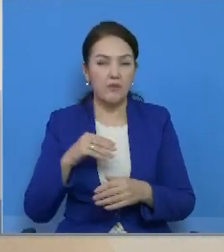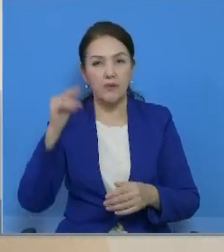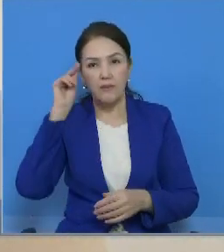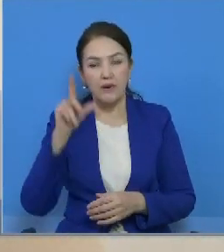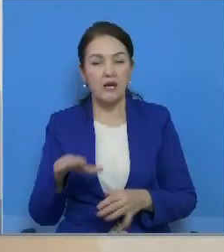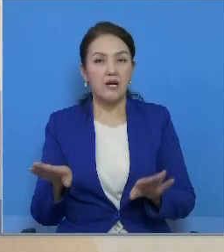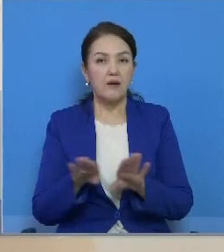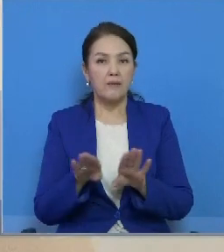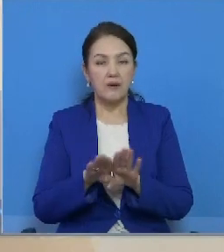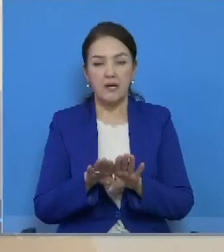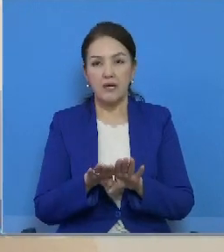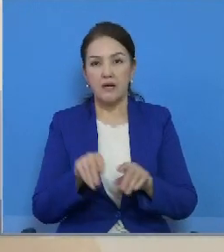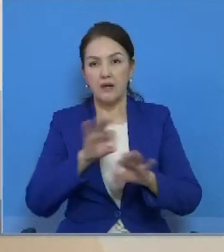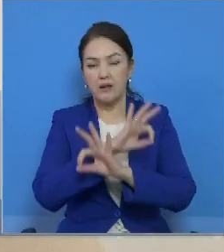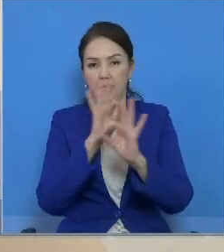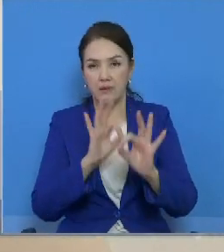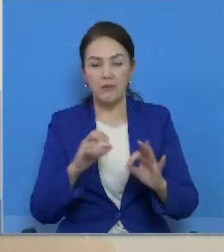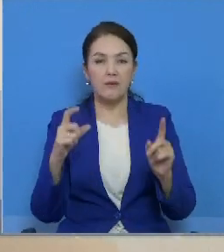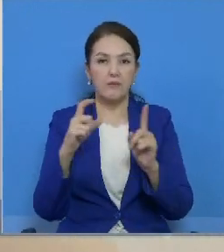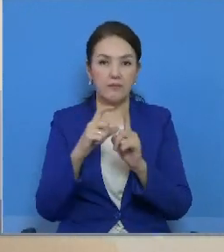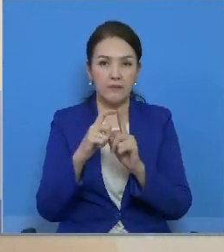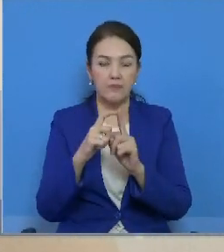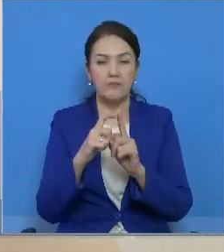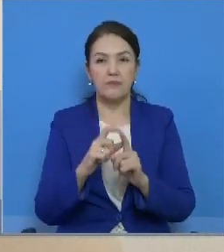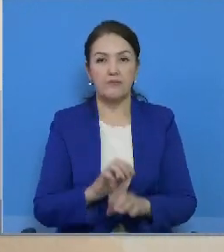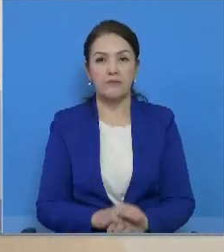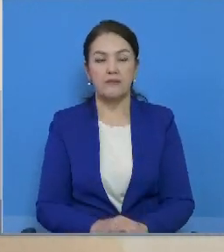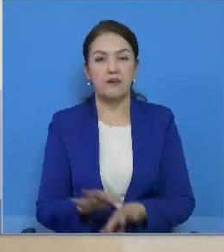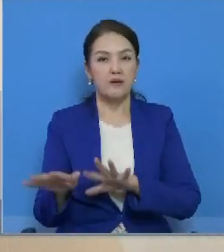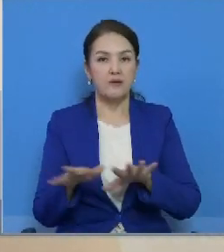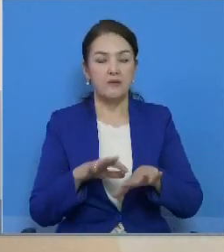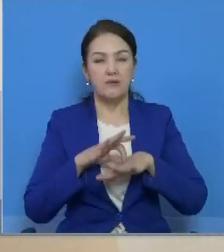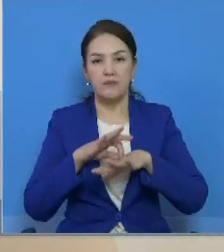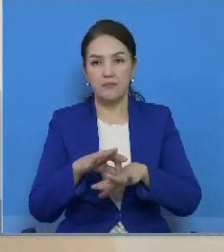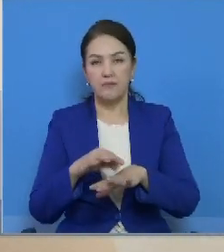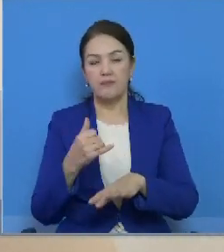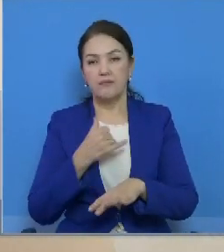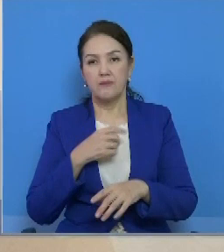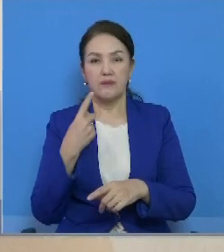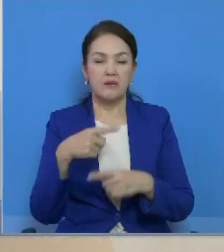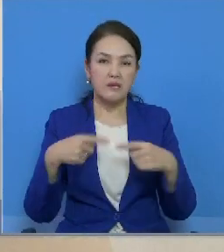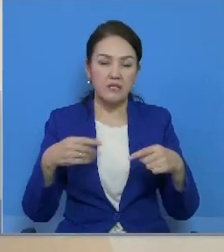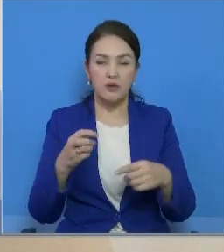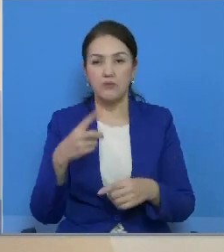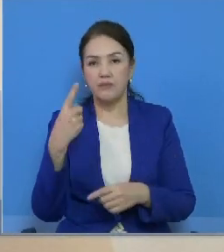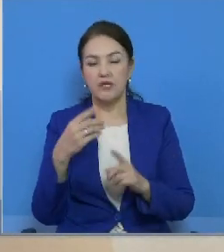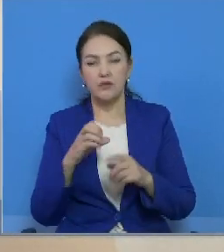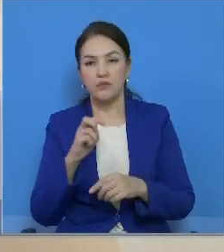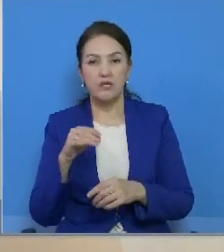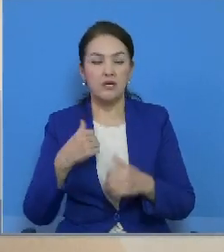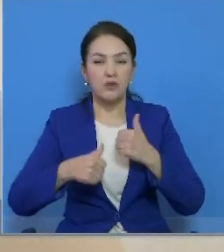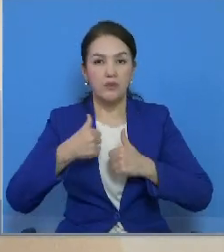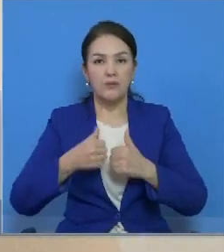учащихся именно посредством художественного слова. Мероприятие у нас проводится в несколько туров. Это первый тур у нас